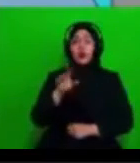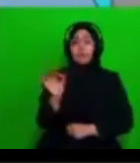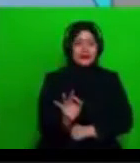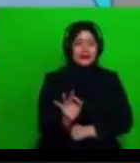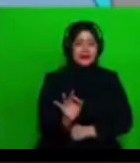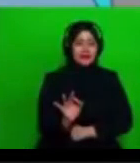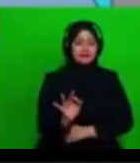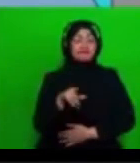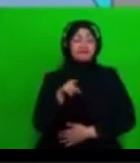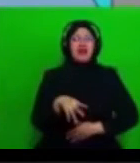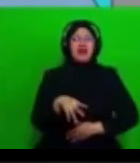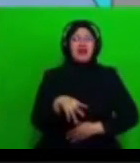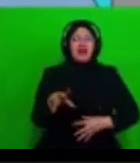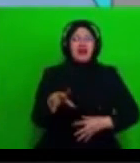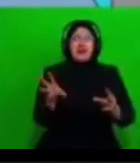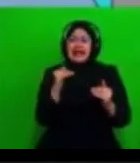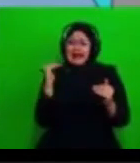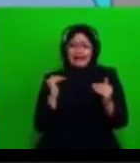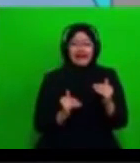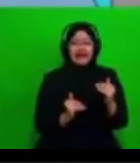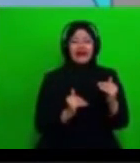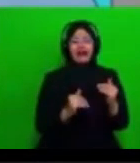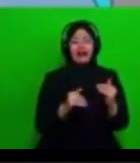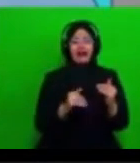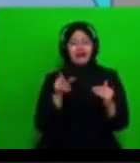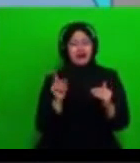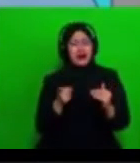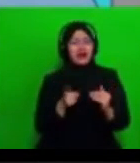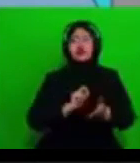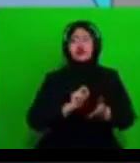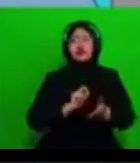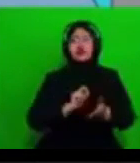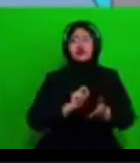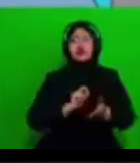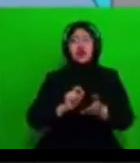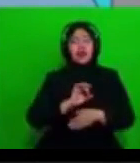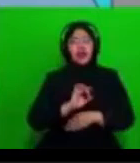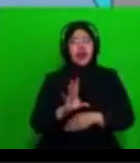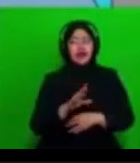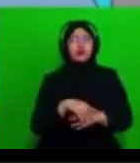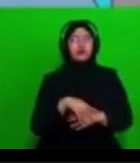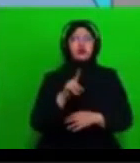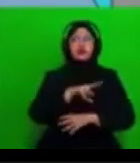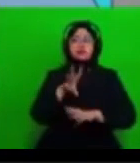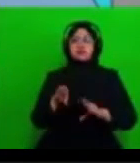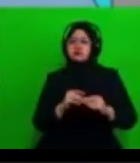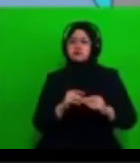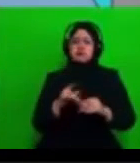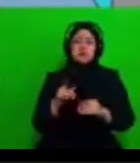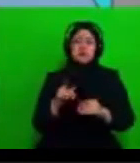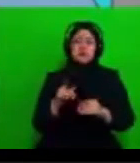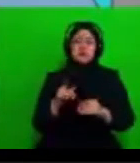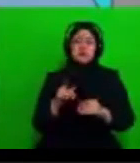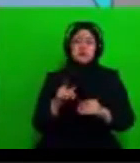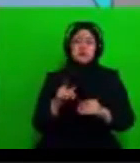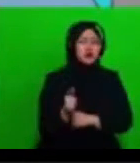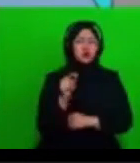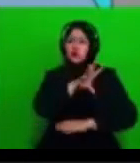41,2%. Ini adalah merupakan angka terendah dibanding jenjang pendidikan lainnya. Oleh karena itu, maka kita membutuhkan peran signifikan dari semua